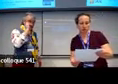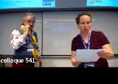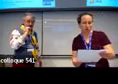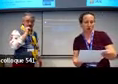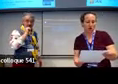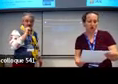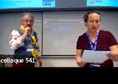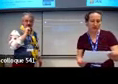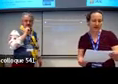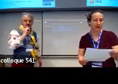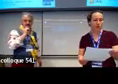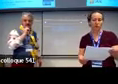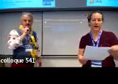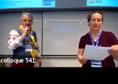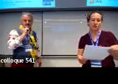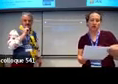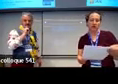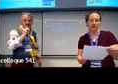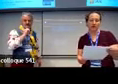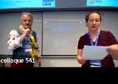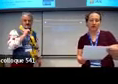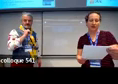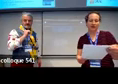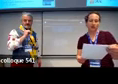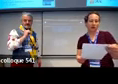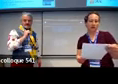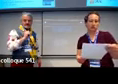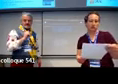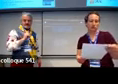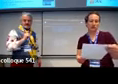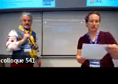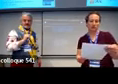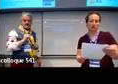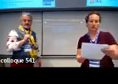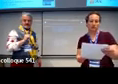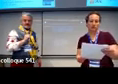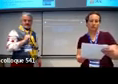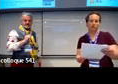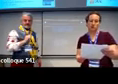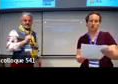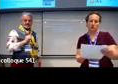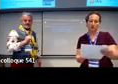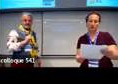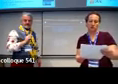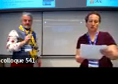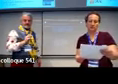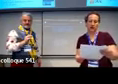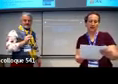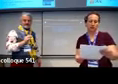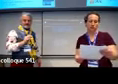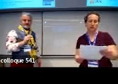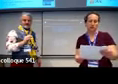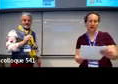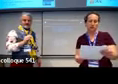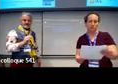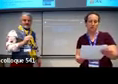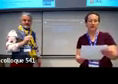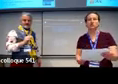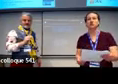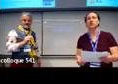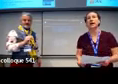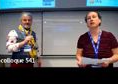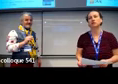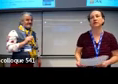Roxane Turgeon. Donc, c'est la co-création d'un livre interactif en tant que ressource éducative libre en écophysiologie évolutive dans le cadre d'une démarche